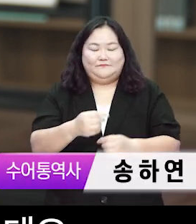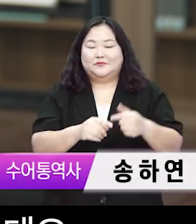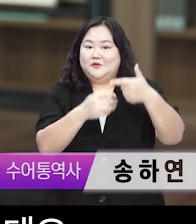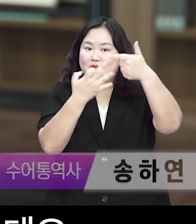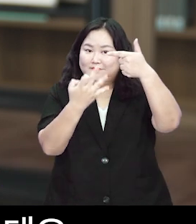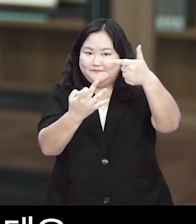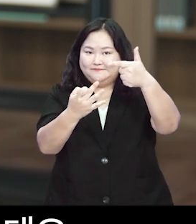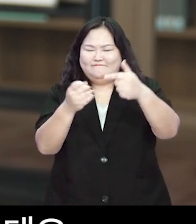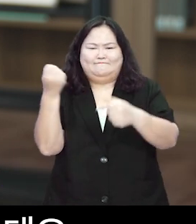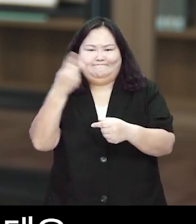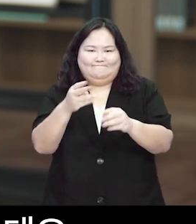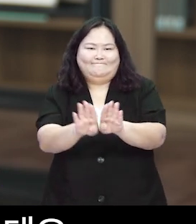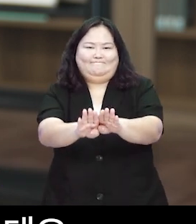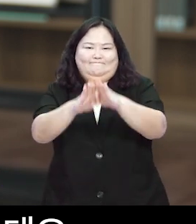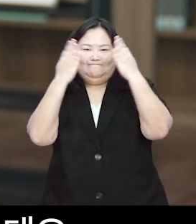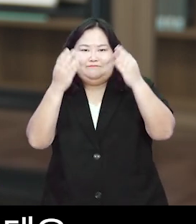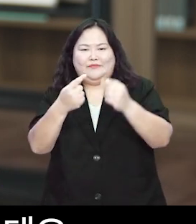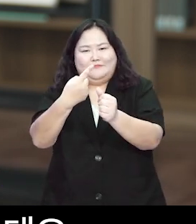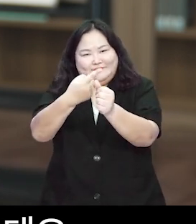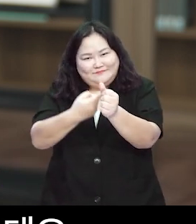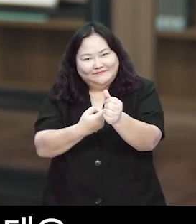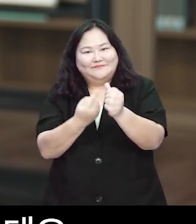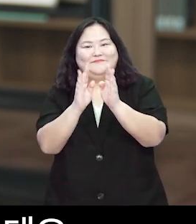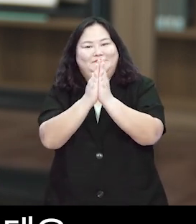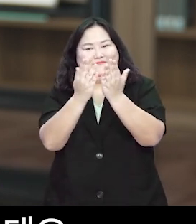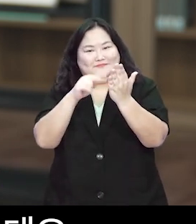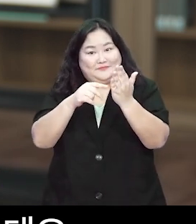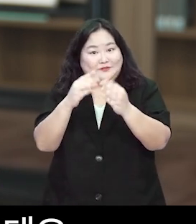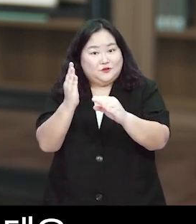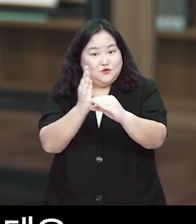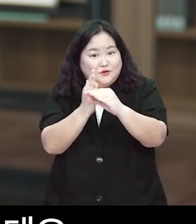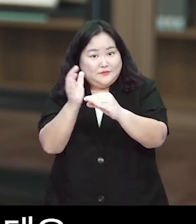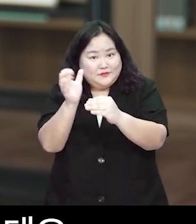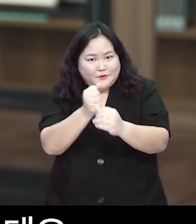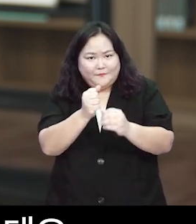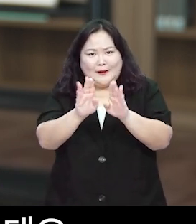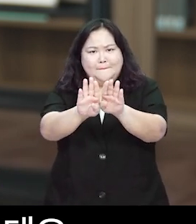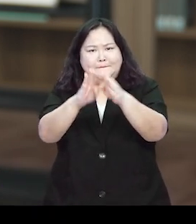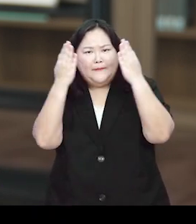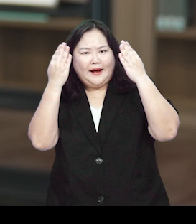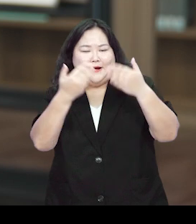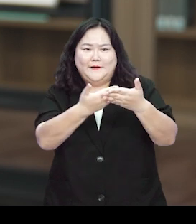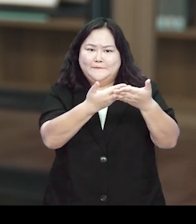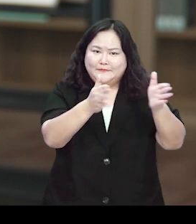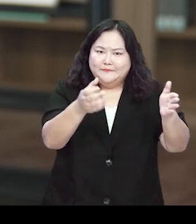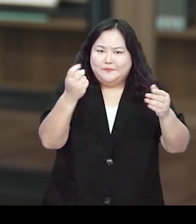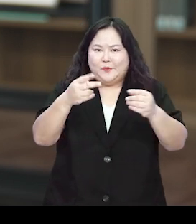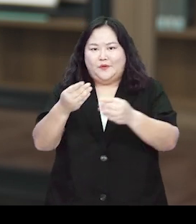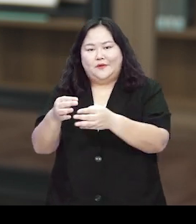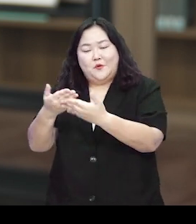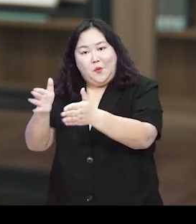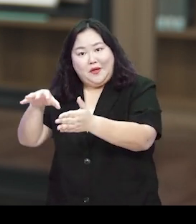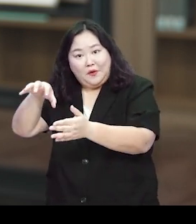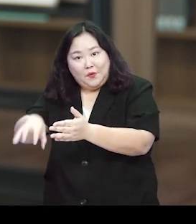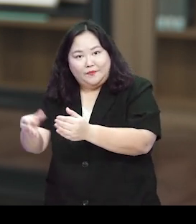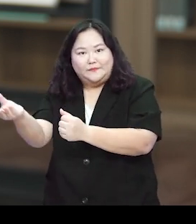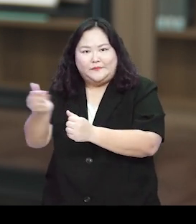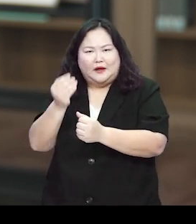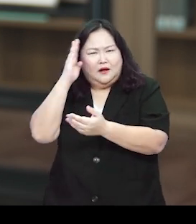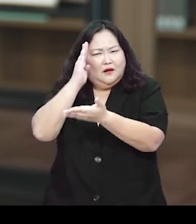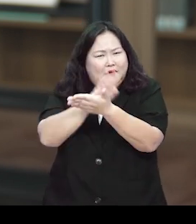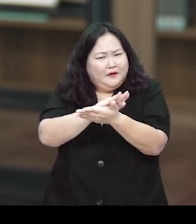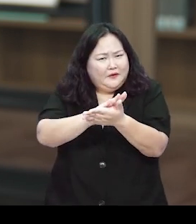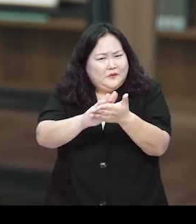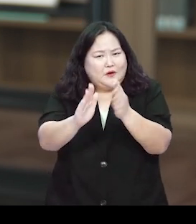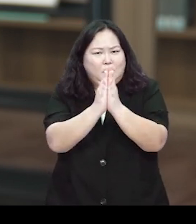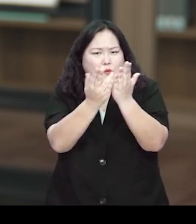재개관한 중앙 도서관은 자연에 담은 도서관 컨셉으로 재탄생했는데요 개방적인 열람 공간부터 커뮤니티